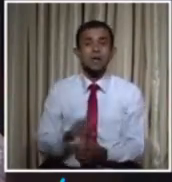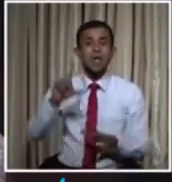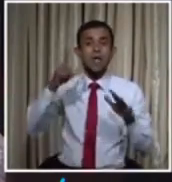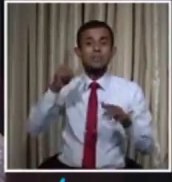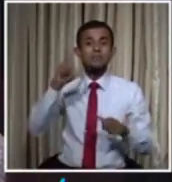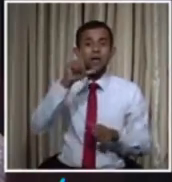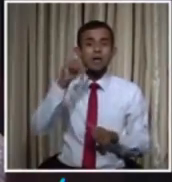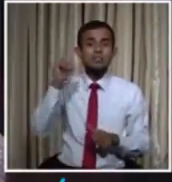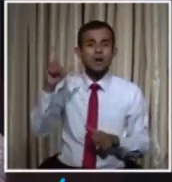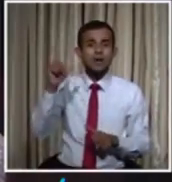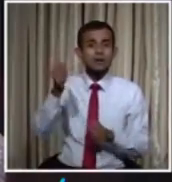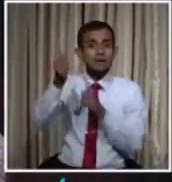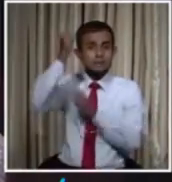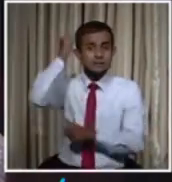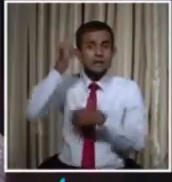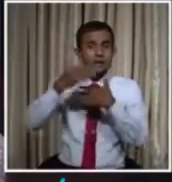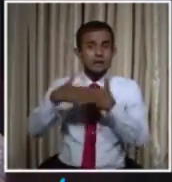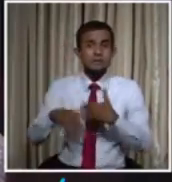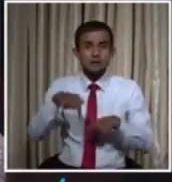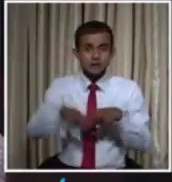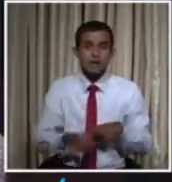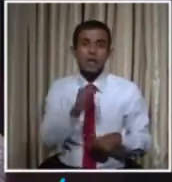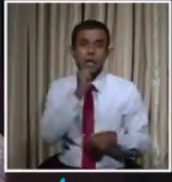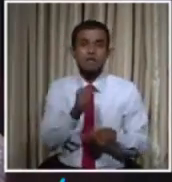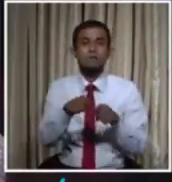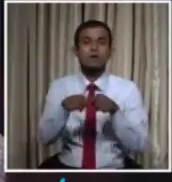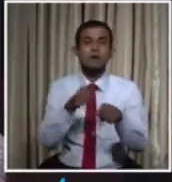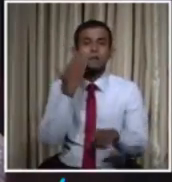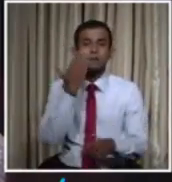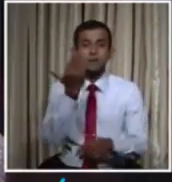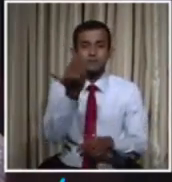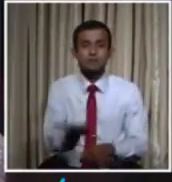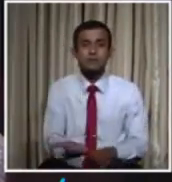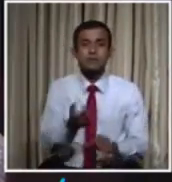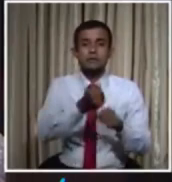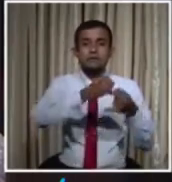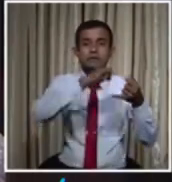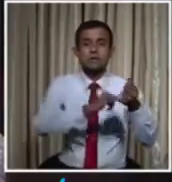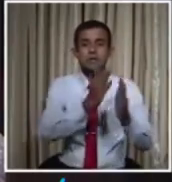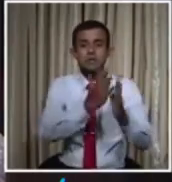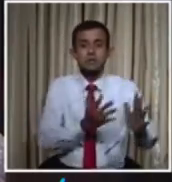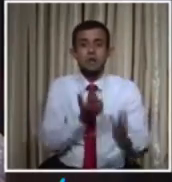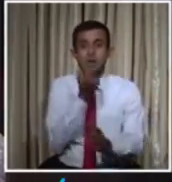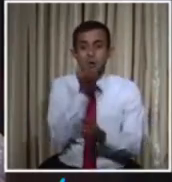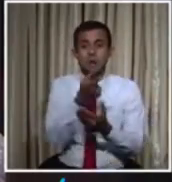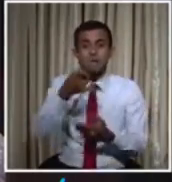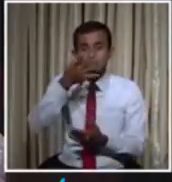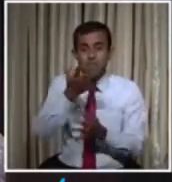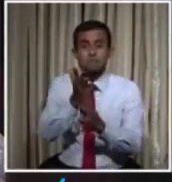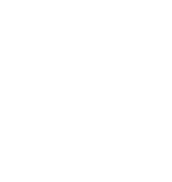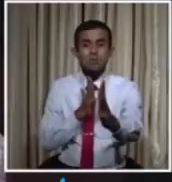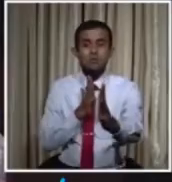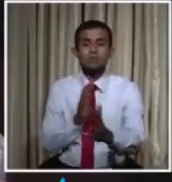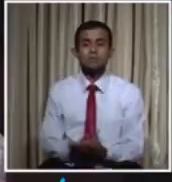77 අවතාරය අද යථාර්ථයක් බවට පත් වෙලා තිබෙනවා ගෑස් පෝලිම භූමි තෙල් පෝලිම තෙල් පෝලිම කිරිපිටි